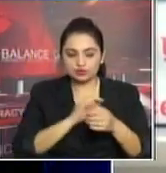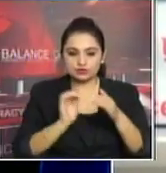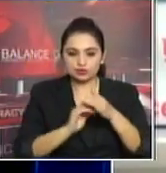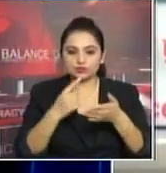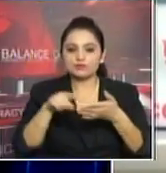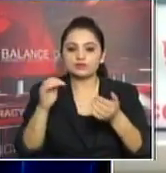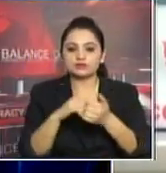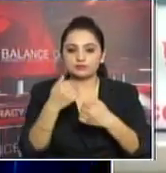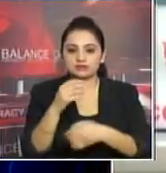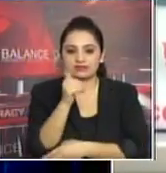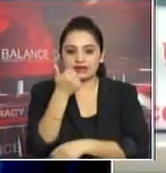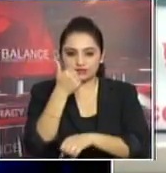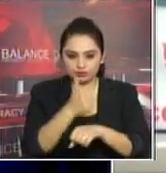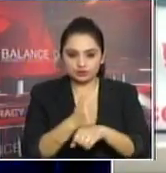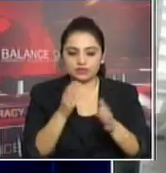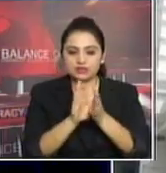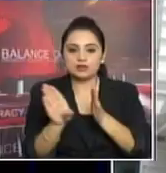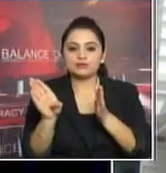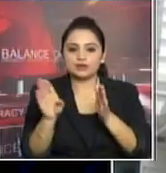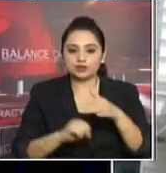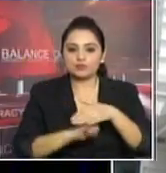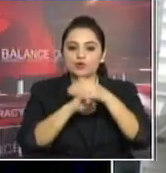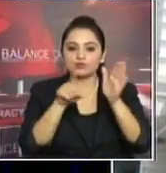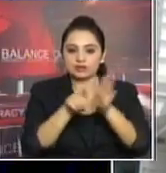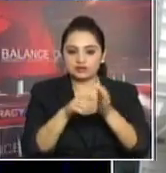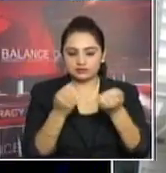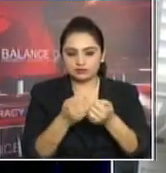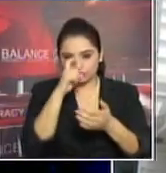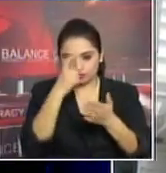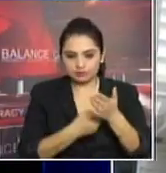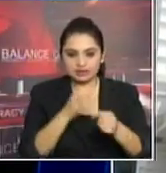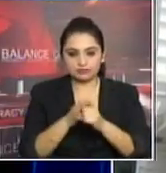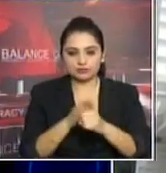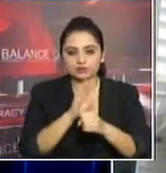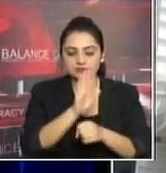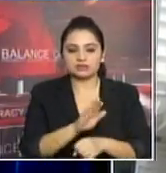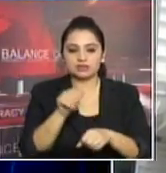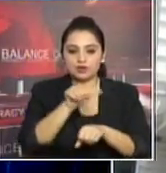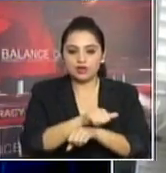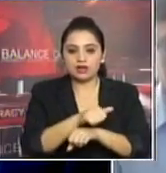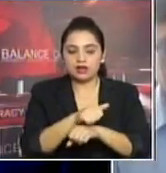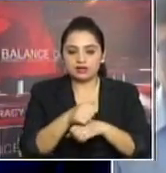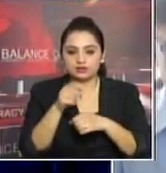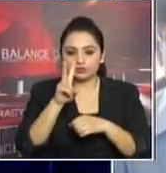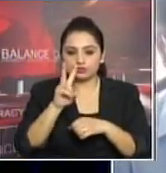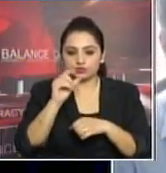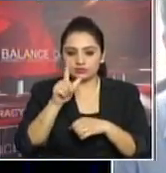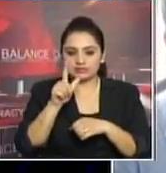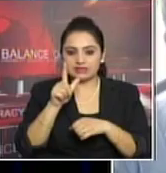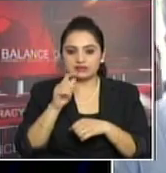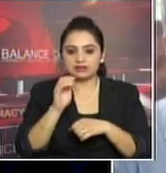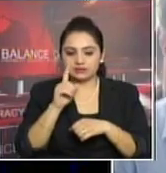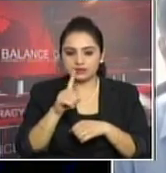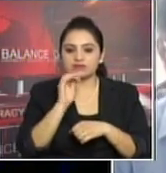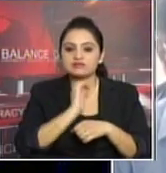गरेपछि राष्ट्रपतिबाट प्रमुख आयुक्तमा नियुक्त गर्ने संवैधानिक व्यवस्था रहेको छ। घिमिरे 2071 सालमा अख्तियारको